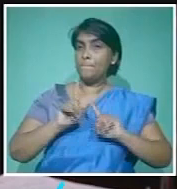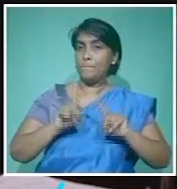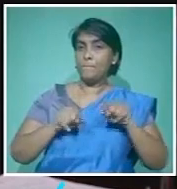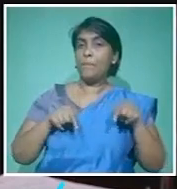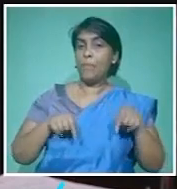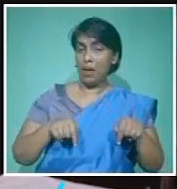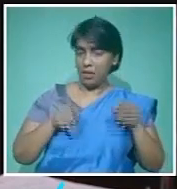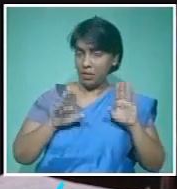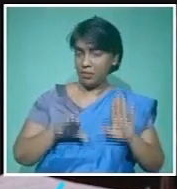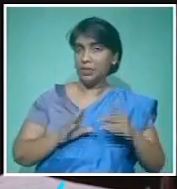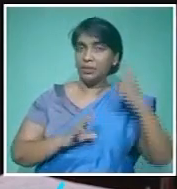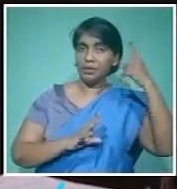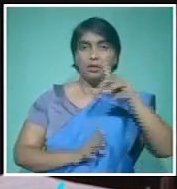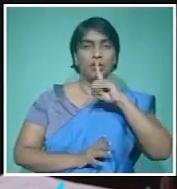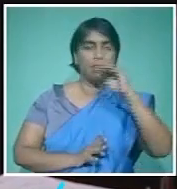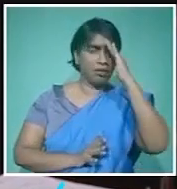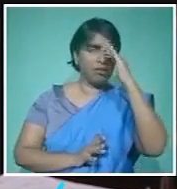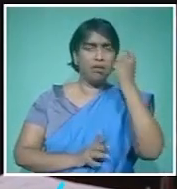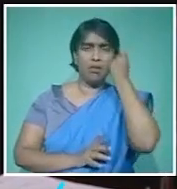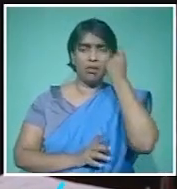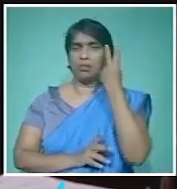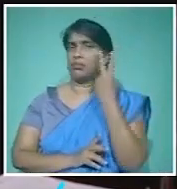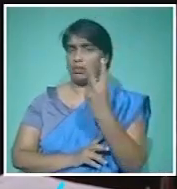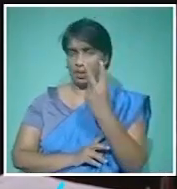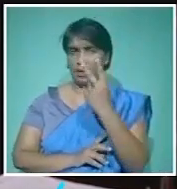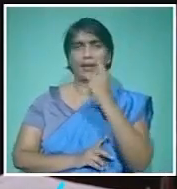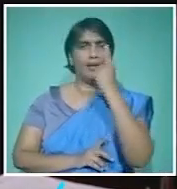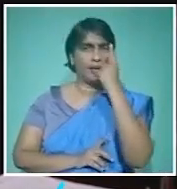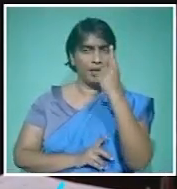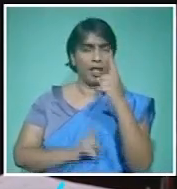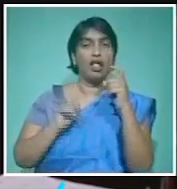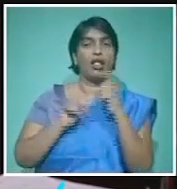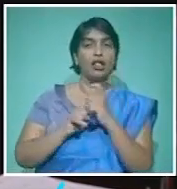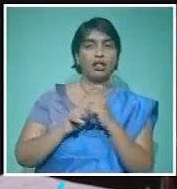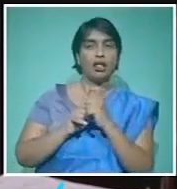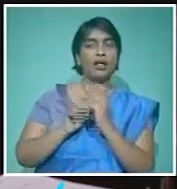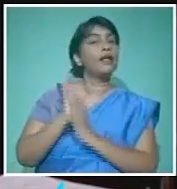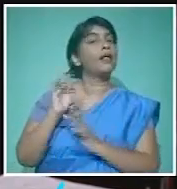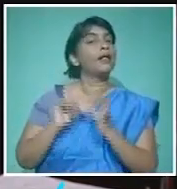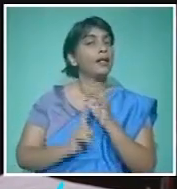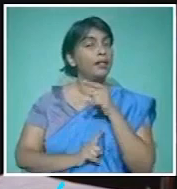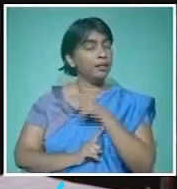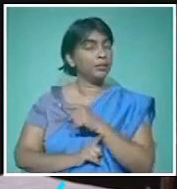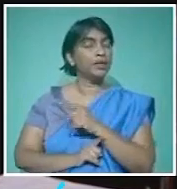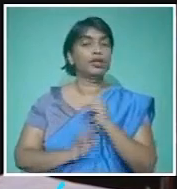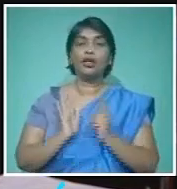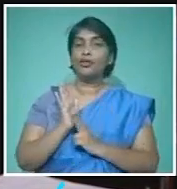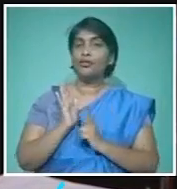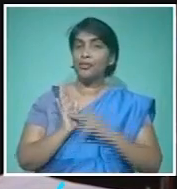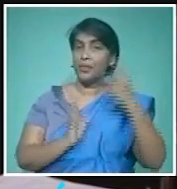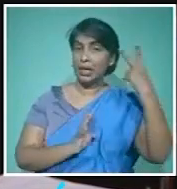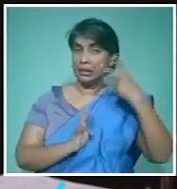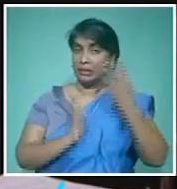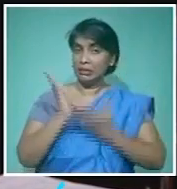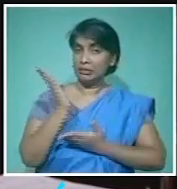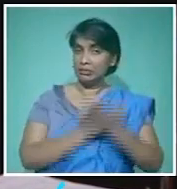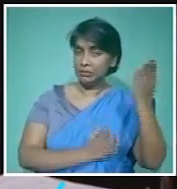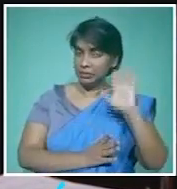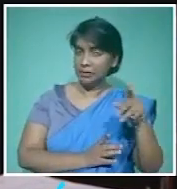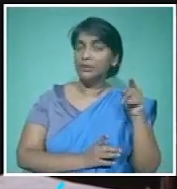ගරු කතානායක නියෝජ්‍ය කතානායක කරු දෙකක්. එකක් දොළවත්ත මන්ත්‍රීතුමා විසින් ඉදිරිපත් කරන ලද නොවැම්බර් මාසේ දෙවෙනිදා ඉදිරිපත් කරන